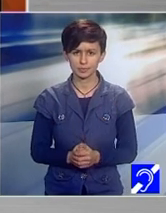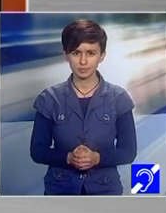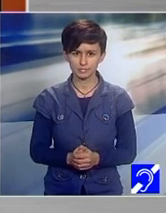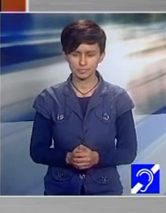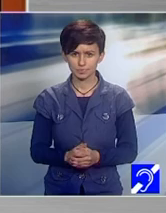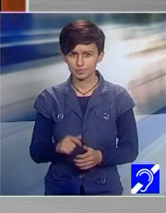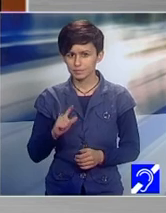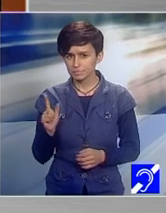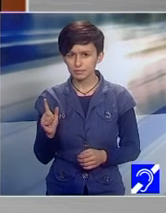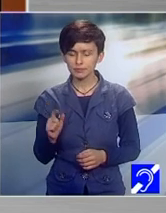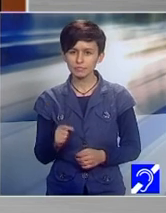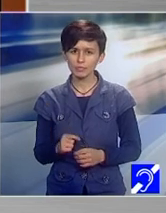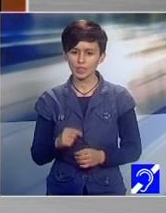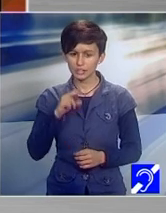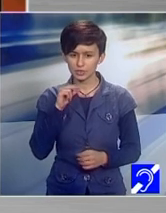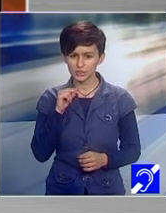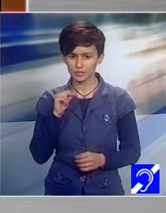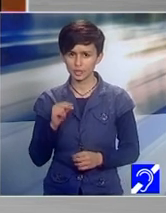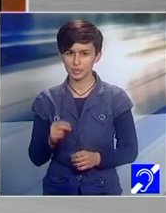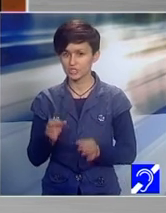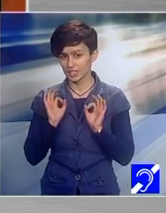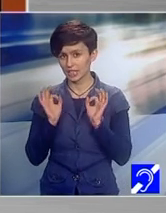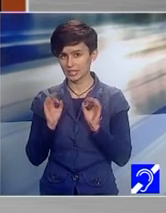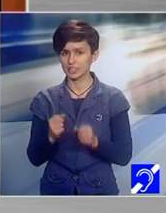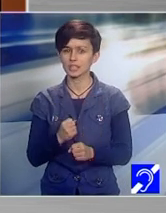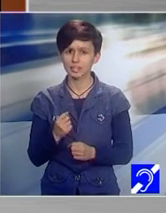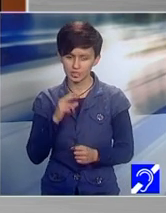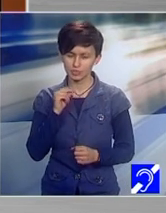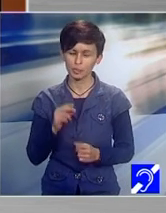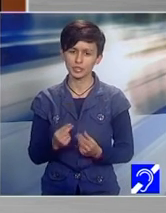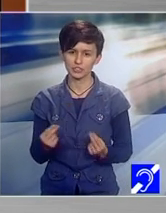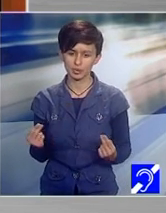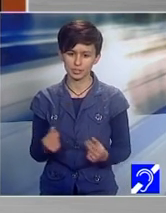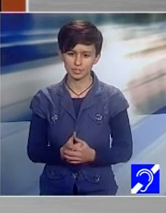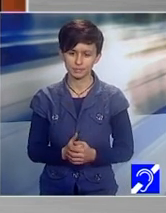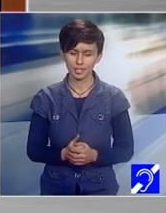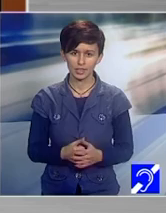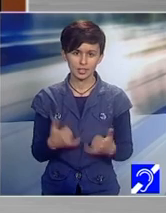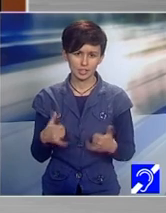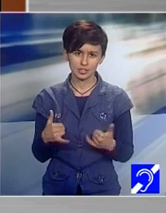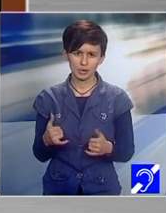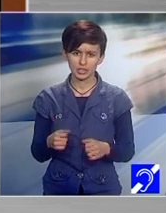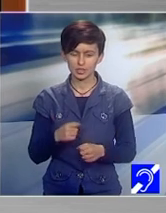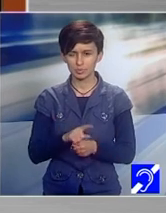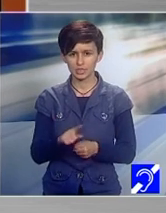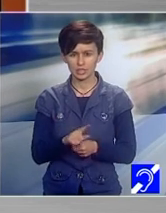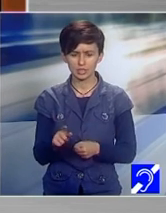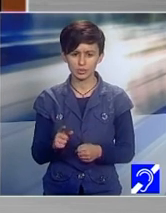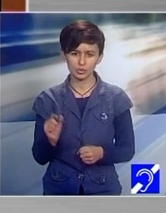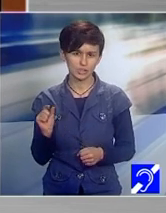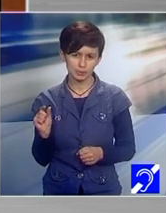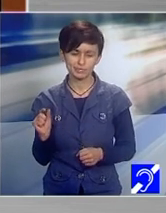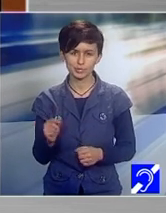Destul și consistent, că multe se spun. Bun, puțin, din păcate, aici se mai întâmplă lucruri de campanie. Din păcate, sunt puține și